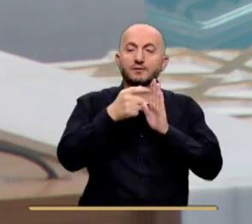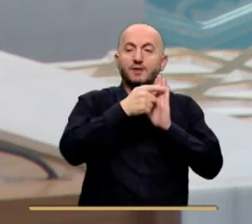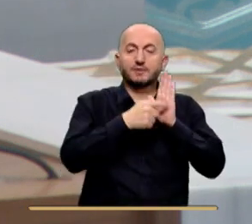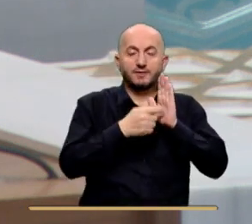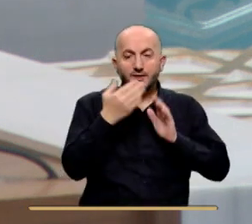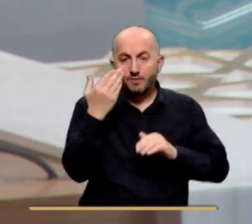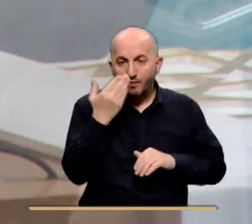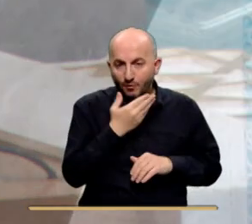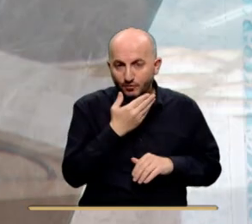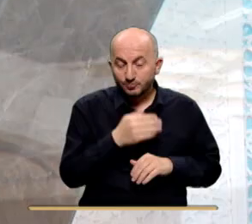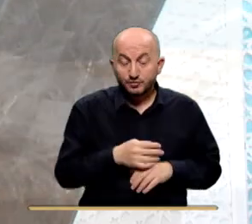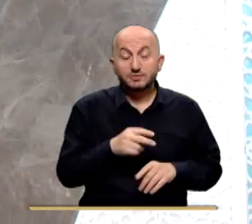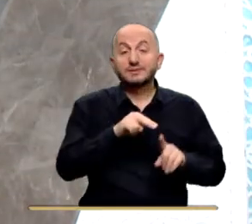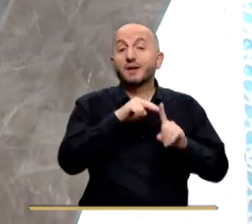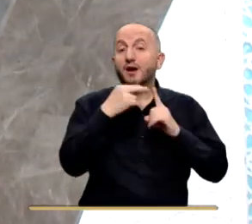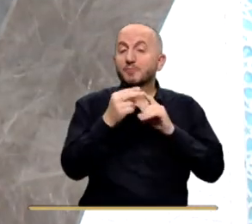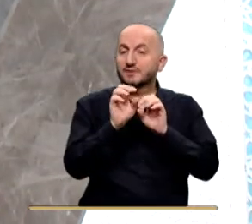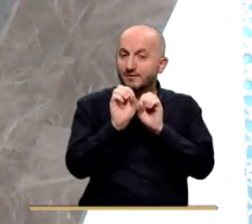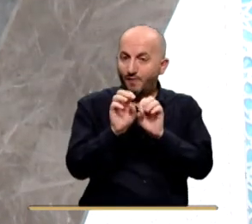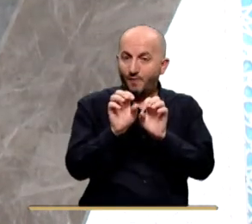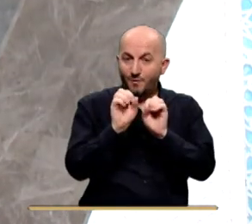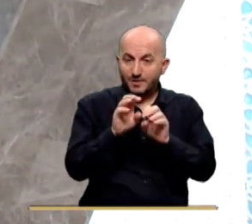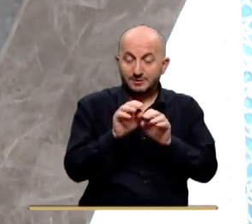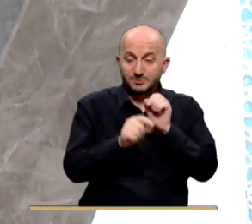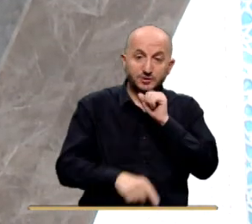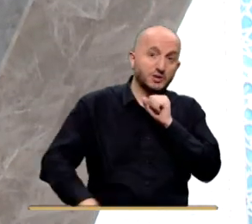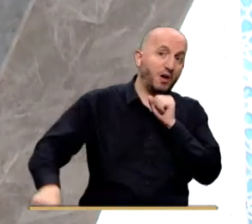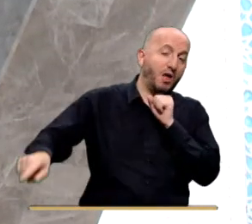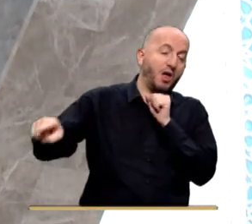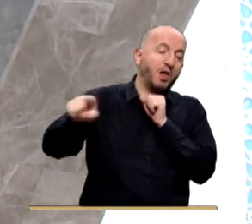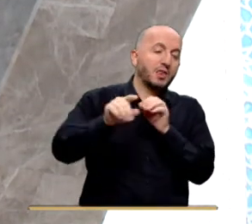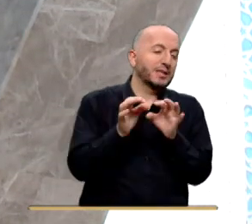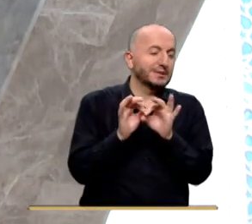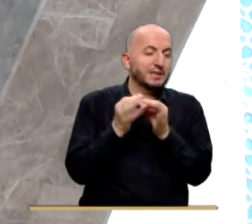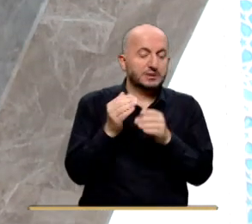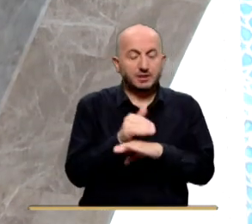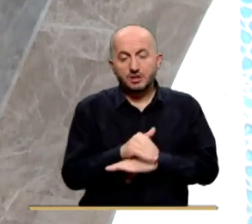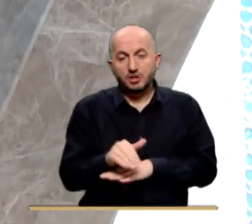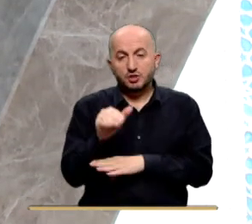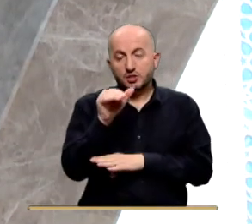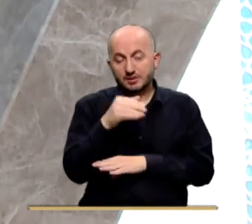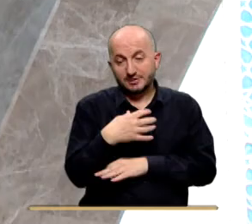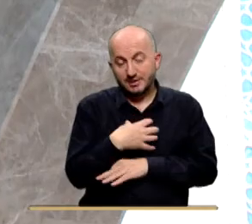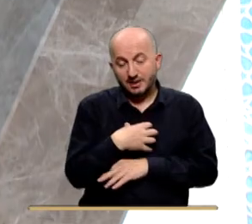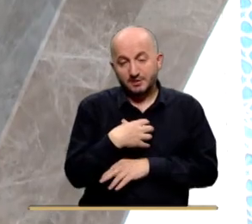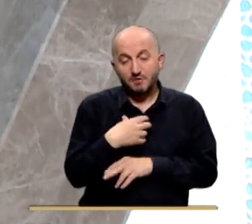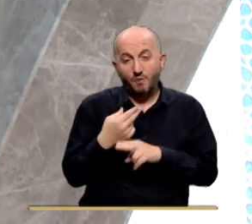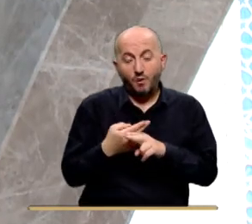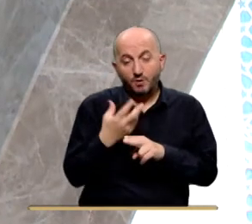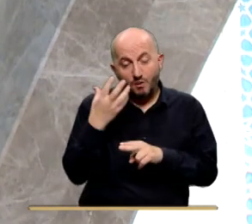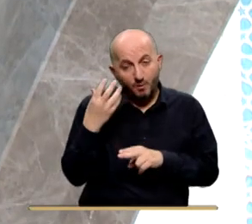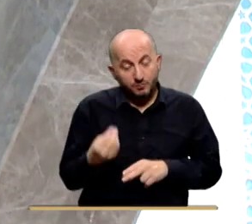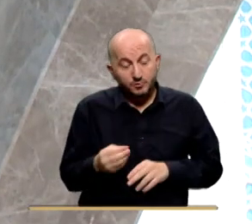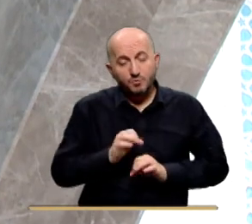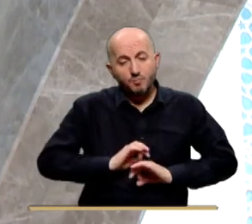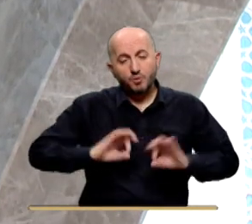okumuş, sahabesine öğretmiş, onların nasıl yaşayacağını bizatihi yaşayarak